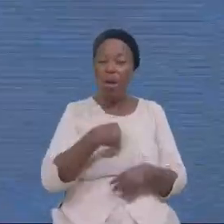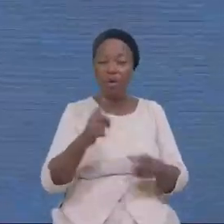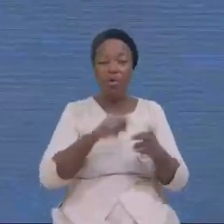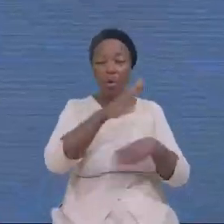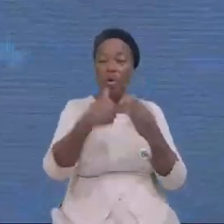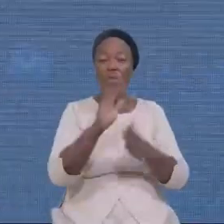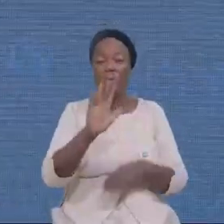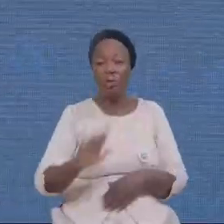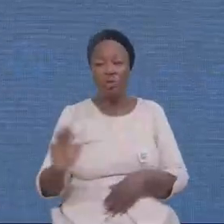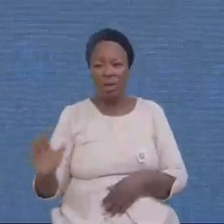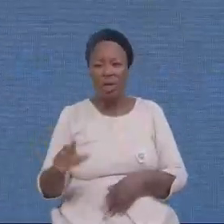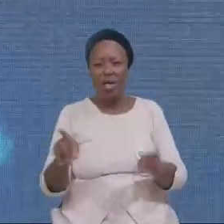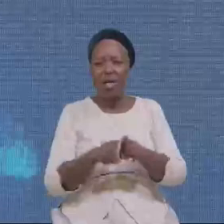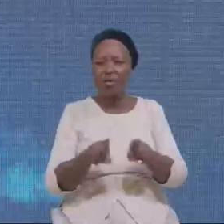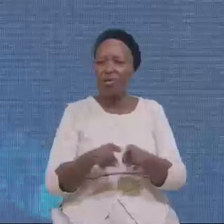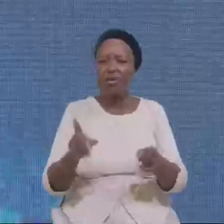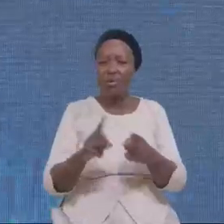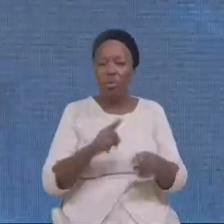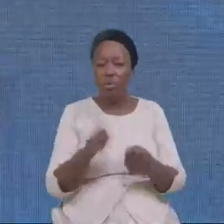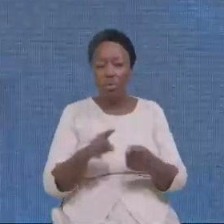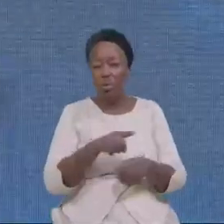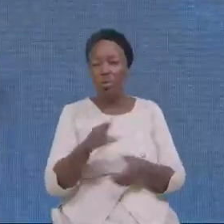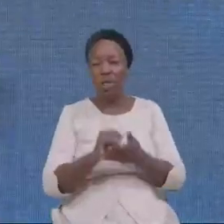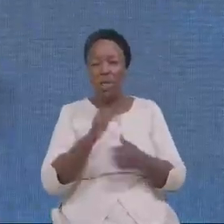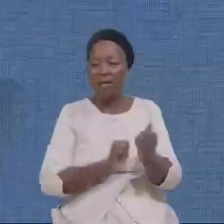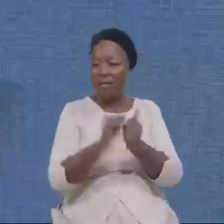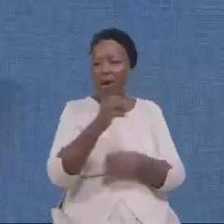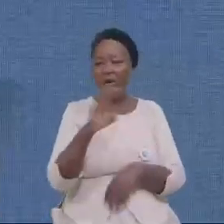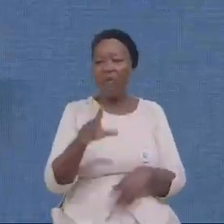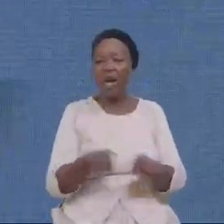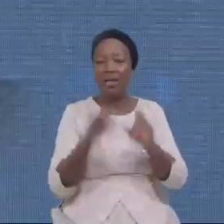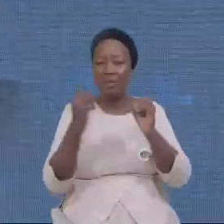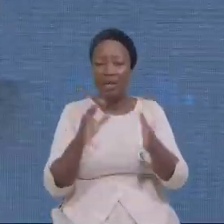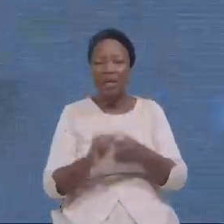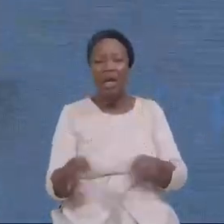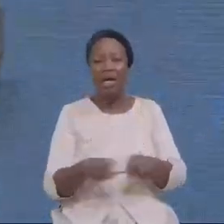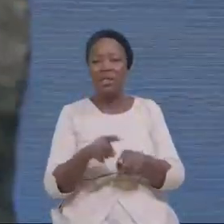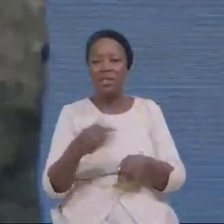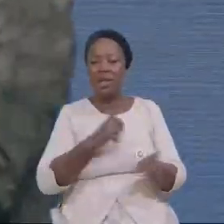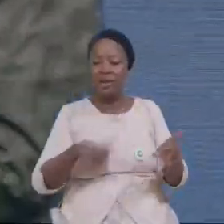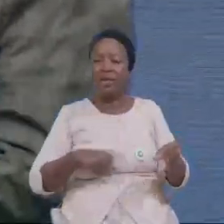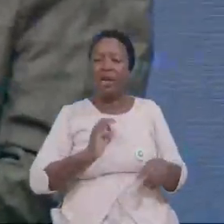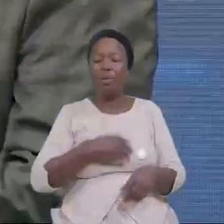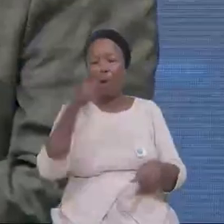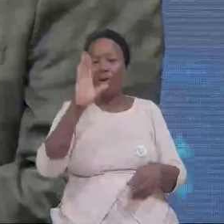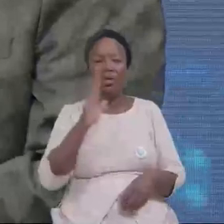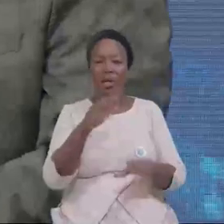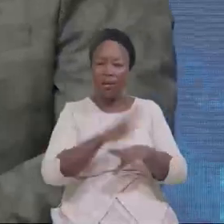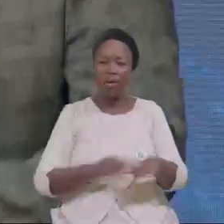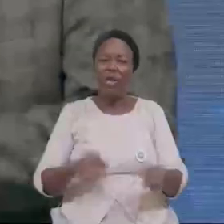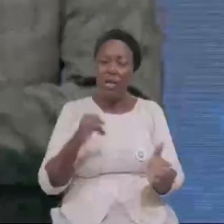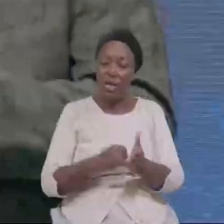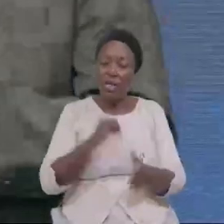tes enfants, même ceux qui sont éloignés, aussi nombreux que notre Dieu les appellera. C'est pour